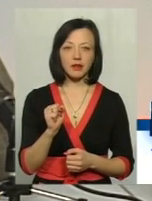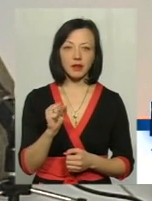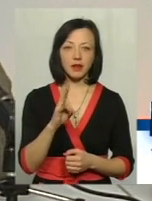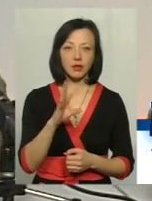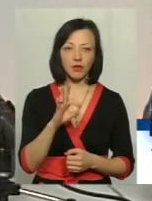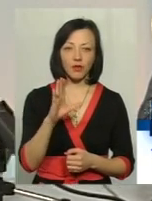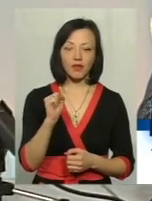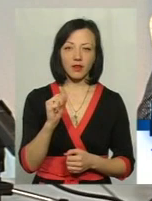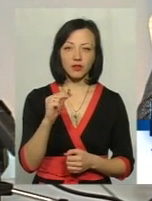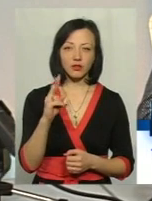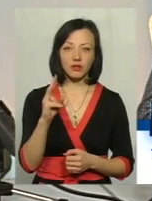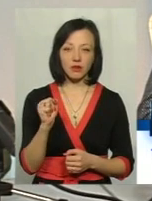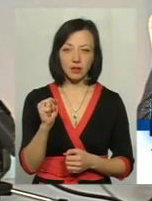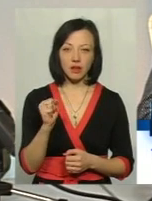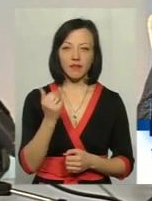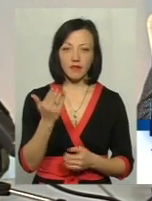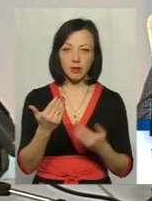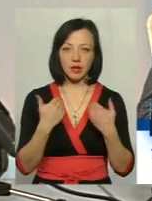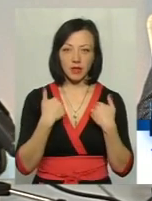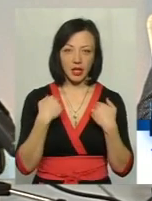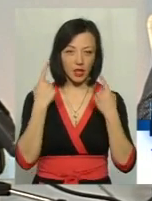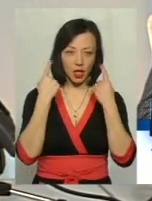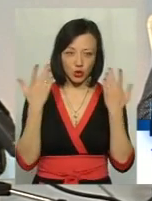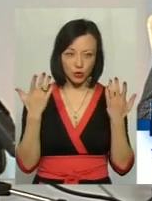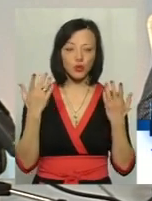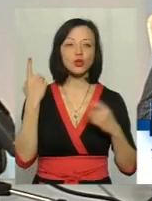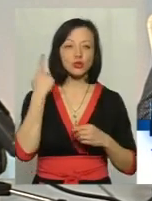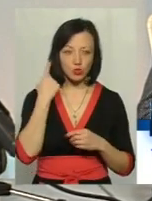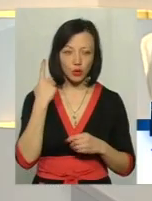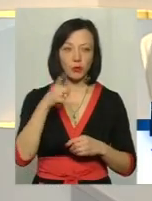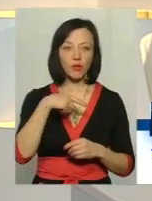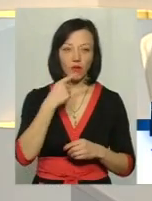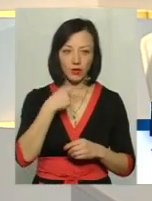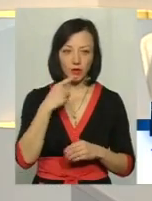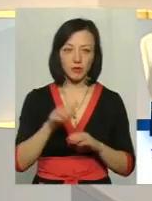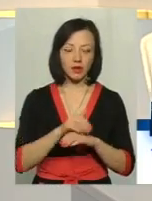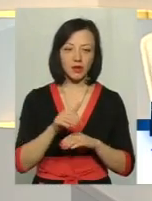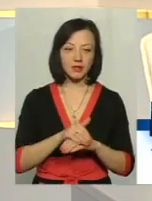Новачка. Ви мене що, не чуєте? Чую. Говоріть, будь ласка.